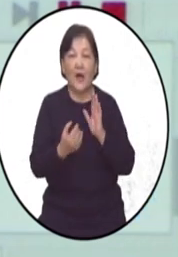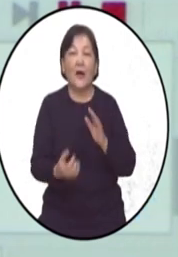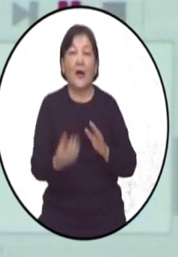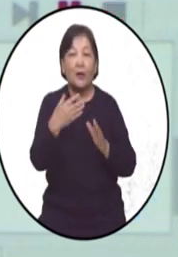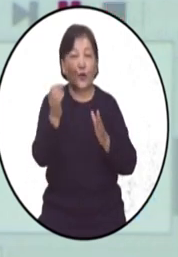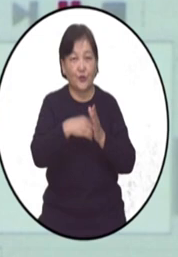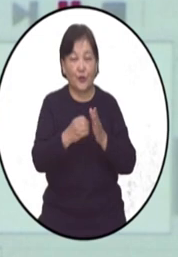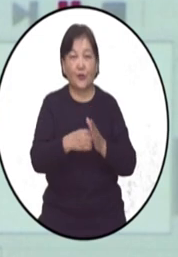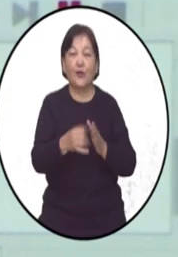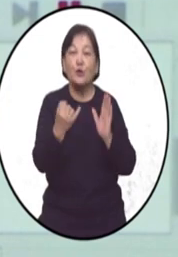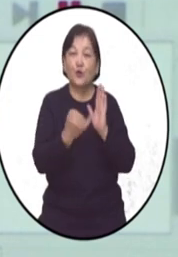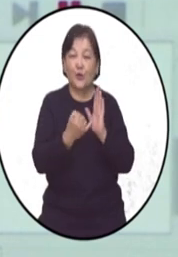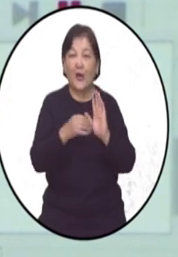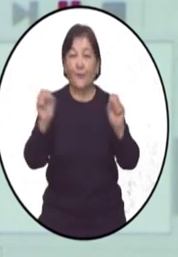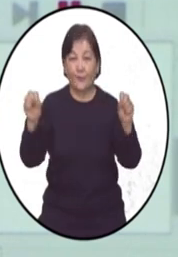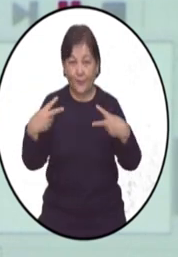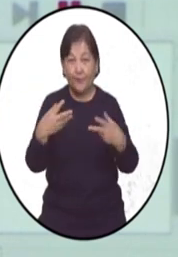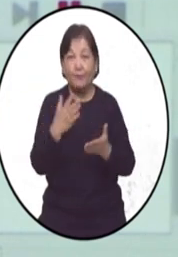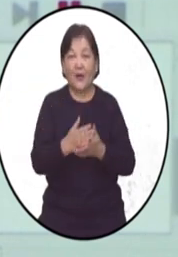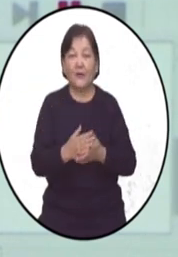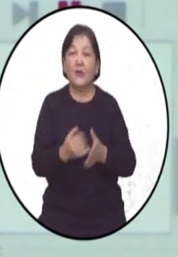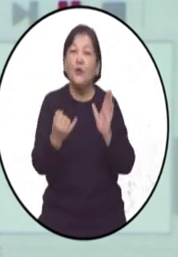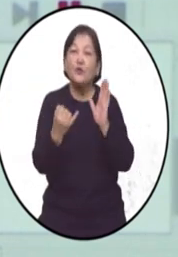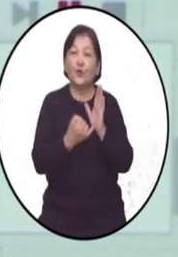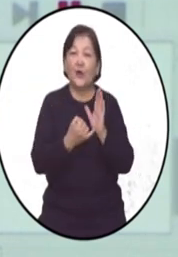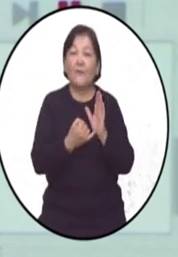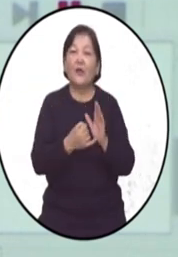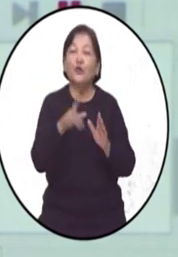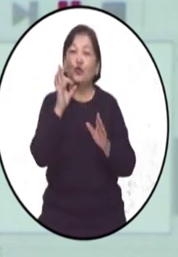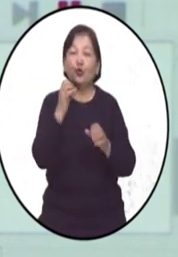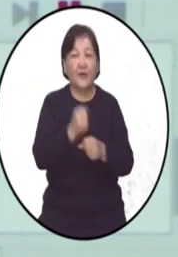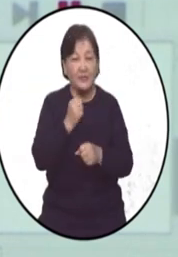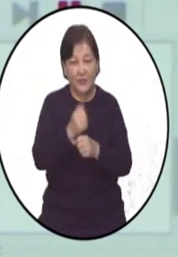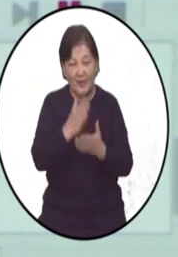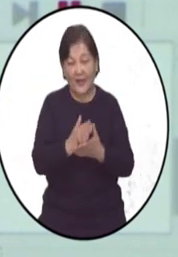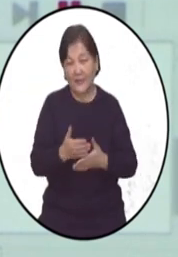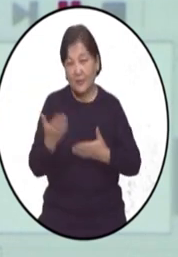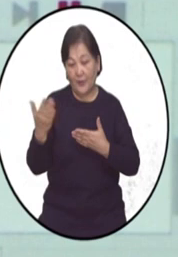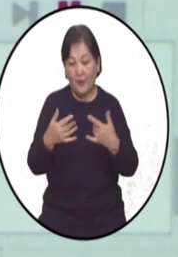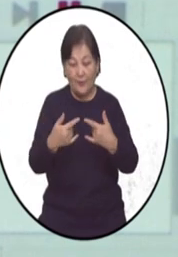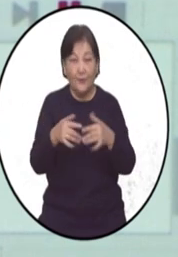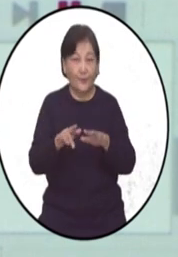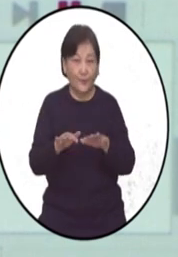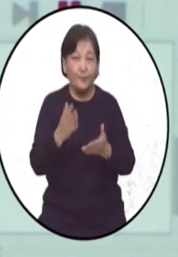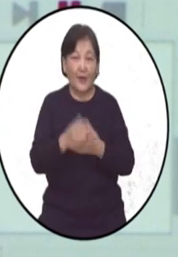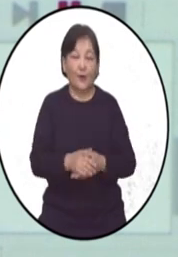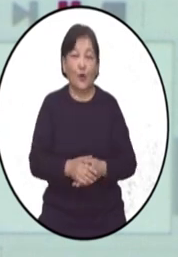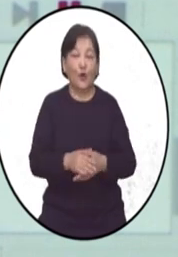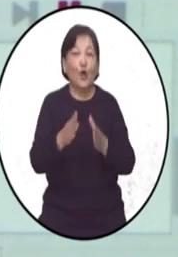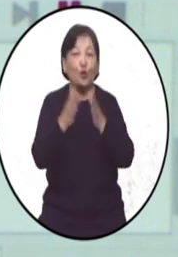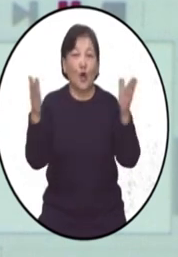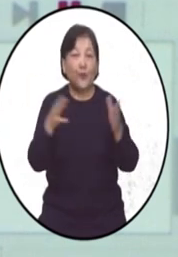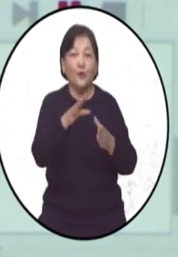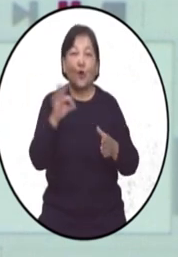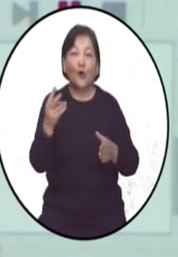За 6 гэсэн хариу гарч байна. За тэгэхээр энэ бодлого маань бол зөв ажиллаж байна гэсэн үг. За хэрвээ том тоон дээр хийж үзье